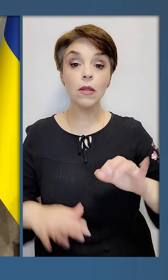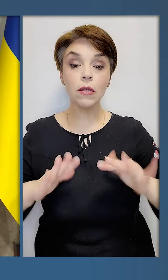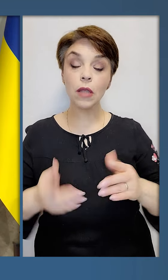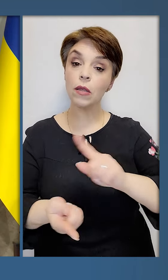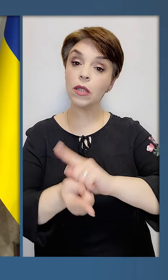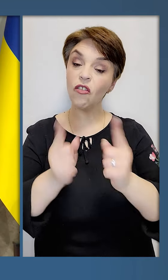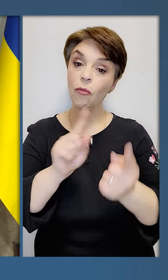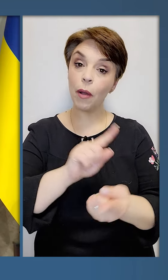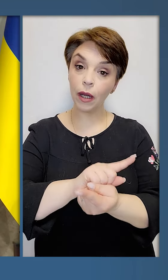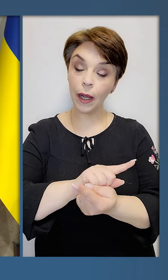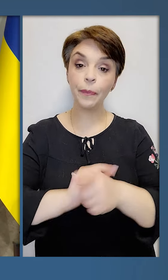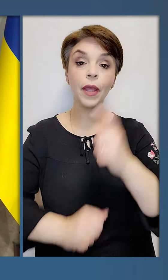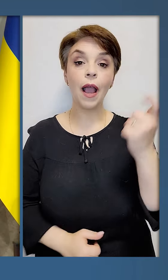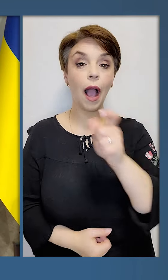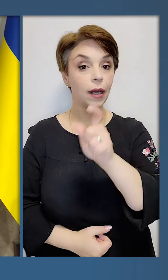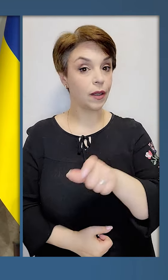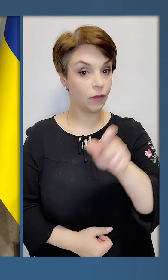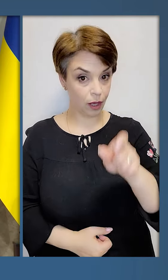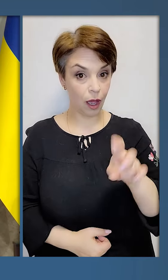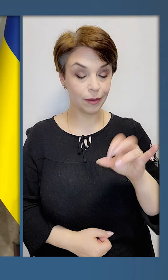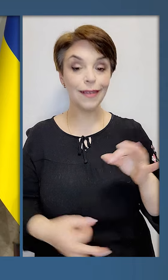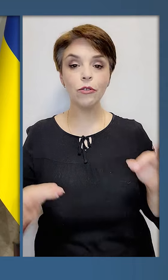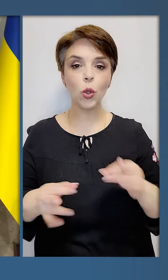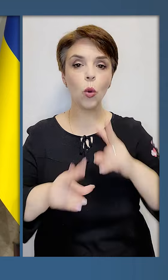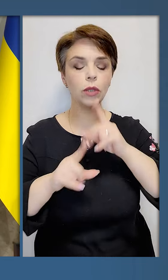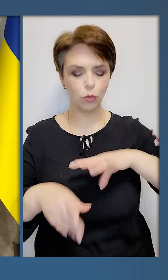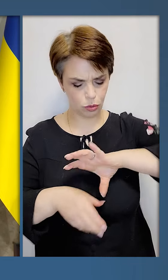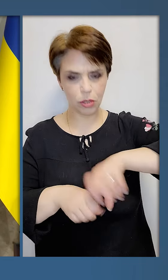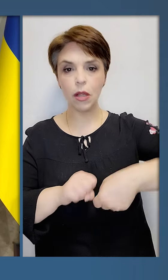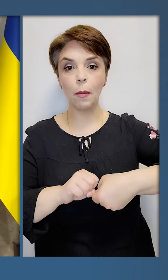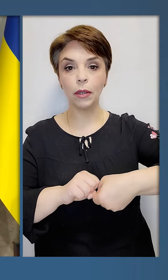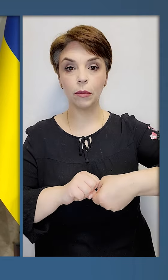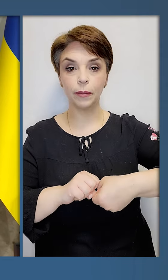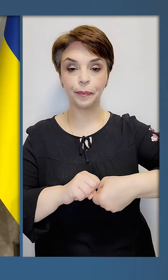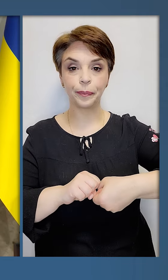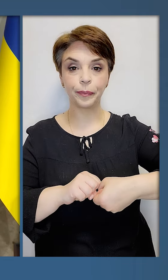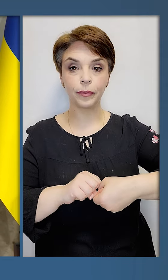сталося навпаки. Харків'яни ніколи не будуть зламаними.